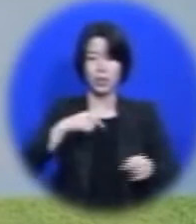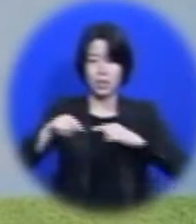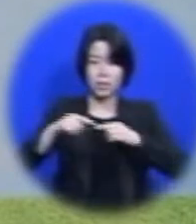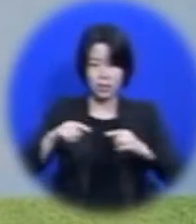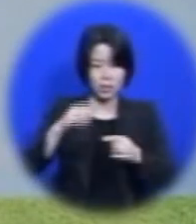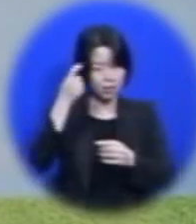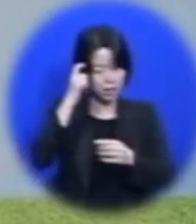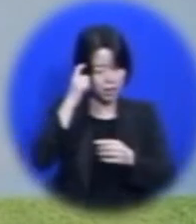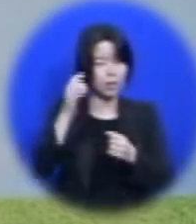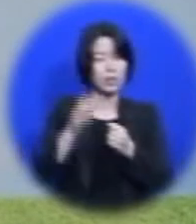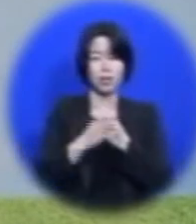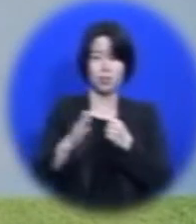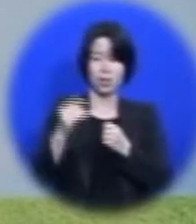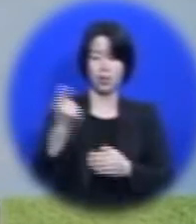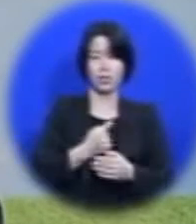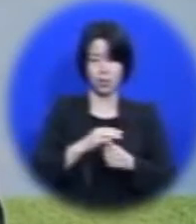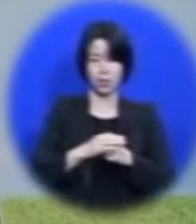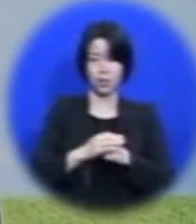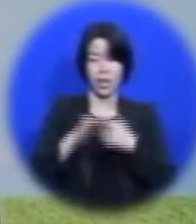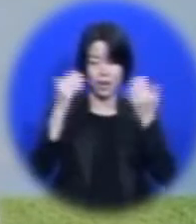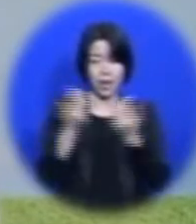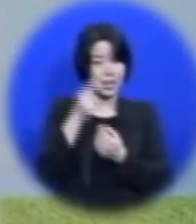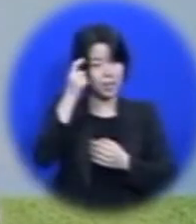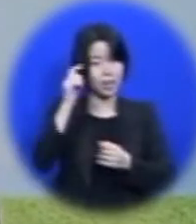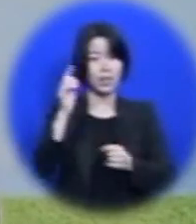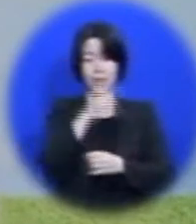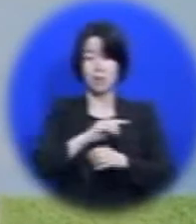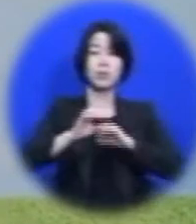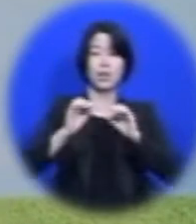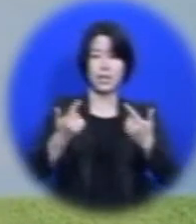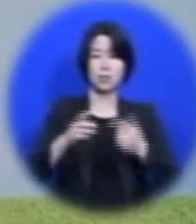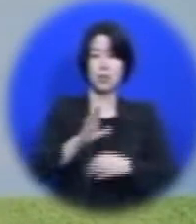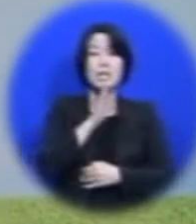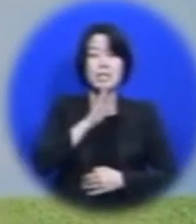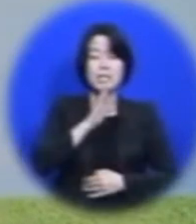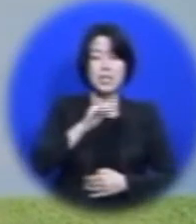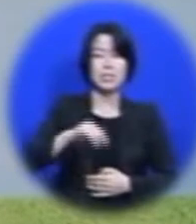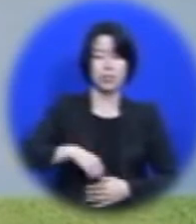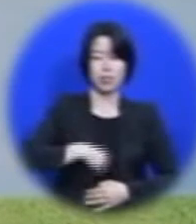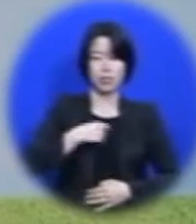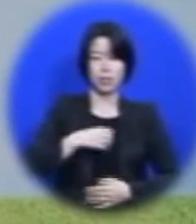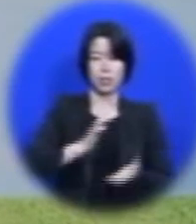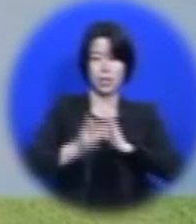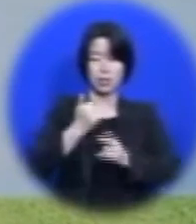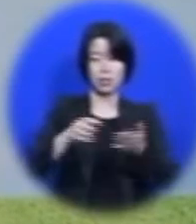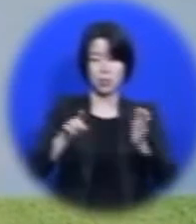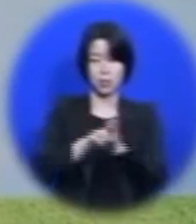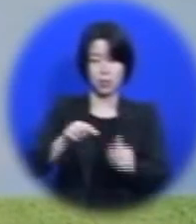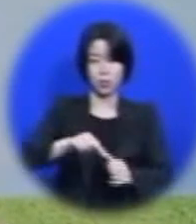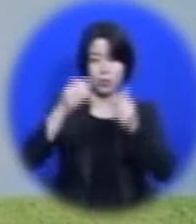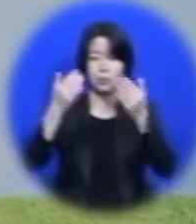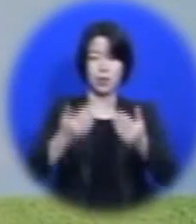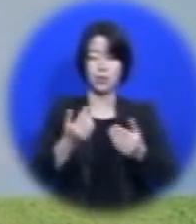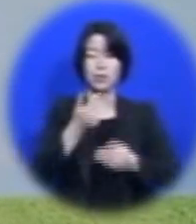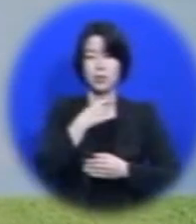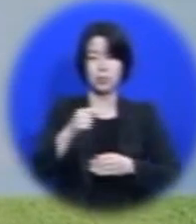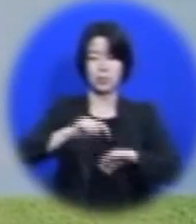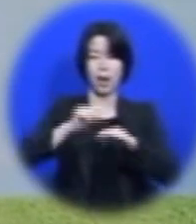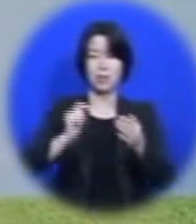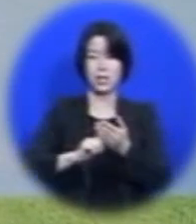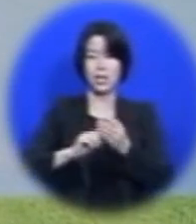있습니다. 그 사람들이 다 생각이 나빴던 건 아니지만 진정으로 예수님을 믿고 구원 받고 싶은 마음이 아니었던 동기로